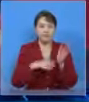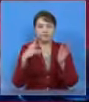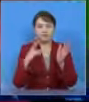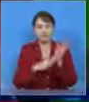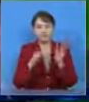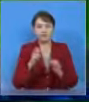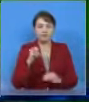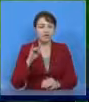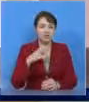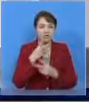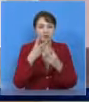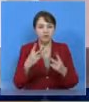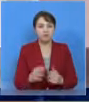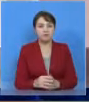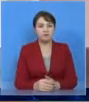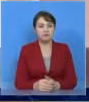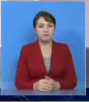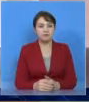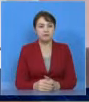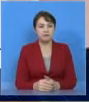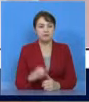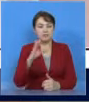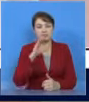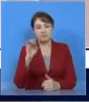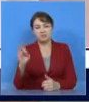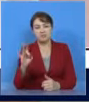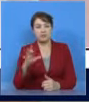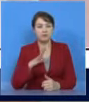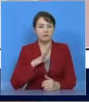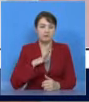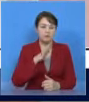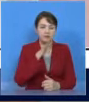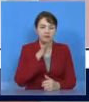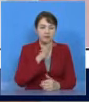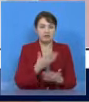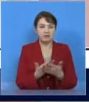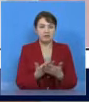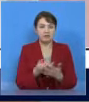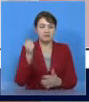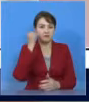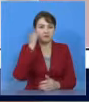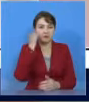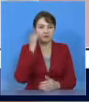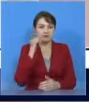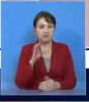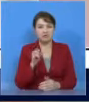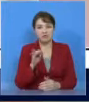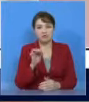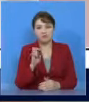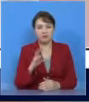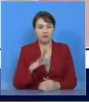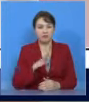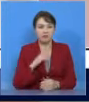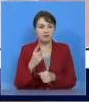жылы Францияда жүріп көрген. СССР-дің жалауын алып кеткенбіз. Сонда Москвада, постпредствода